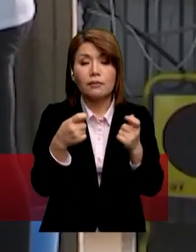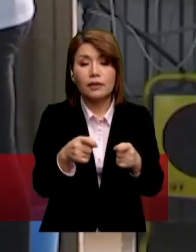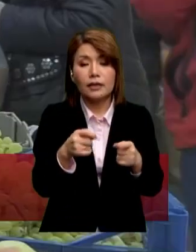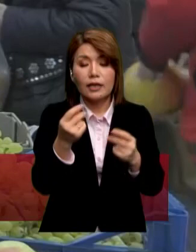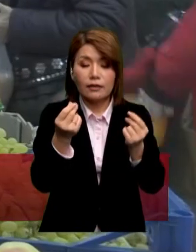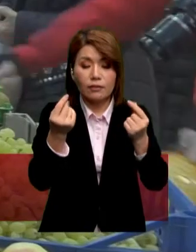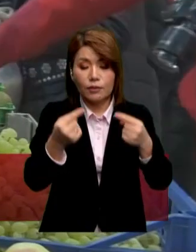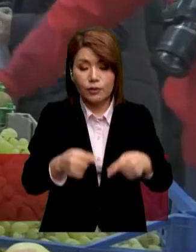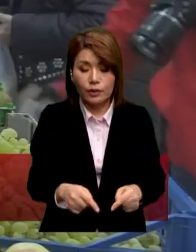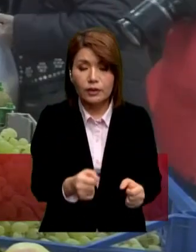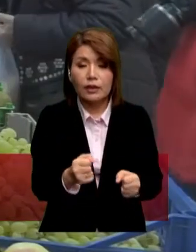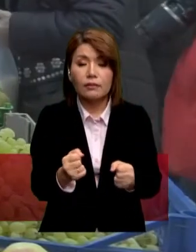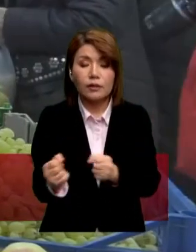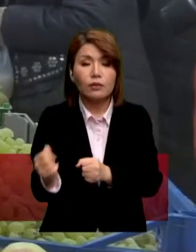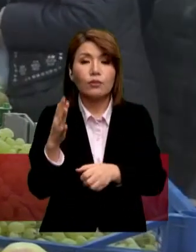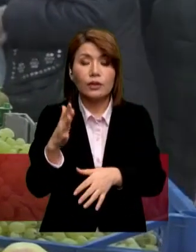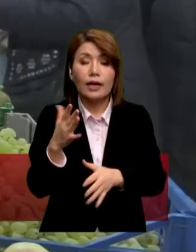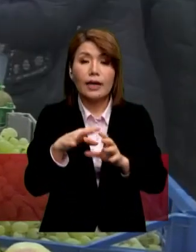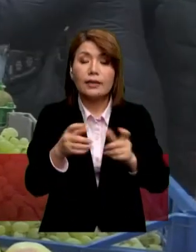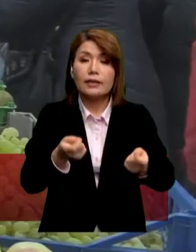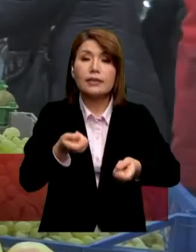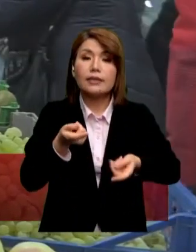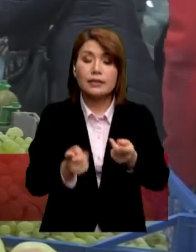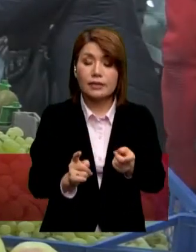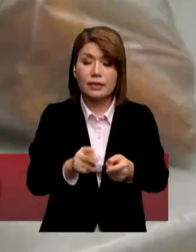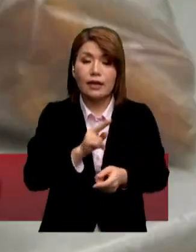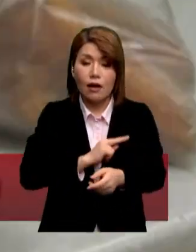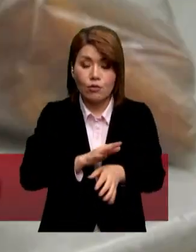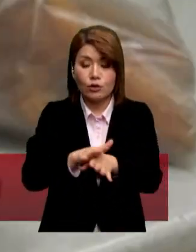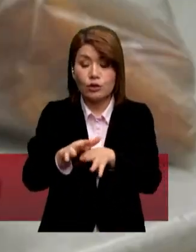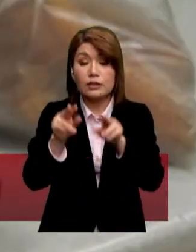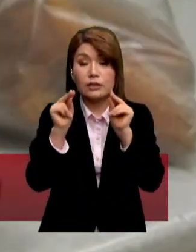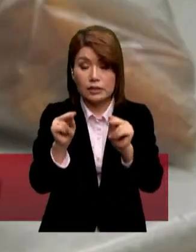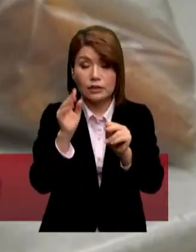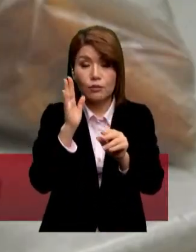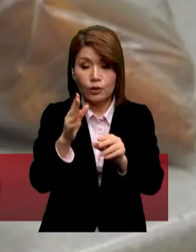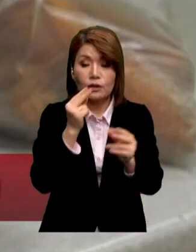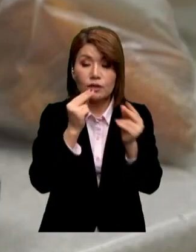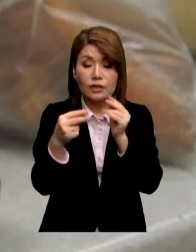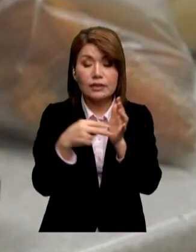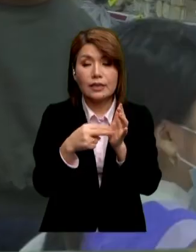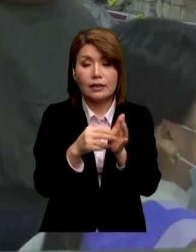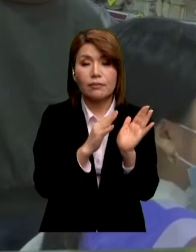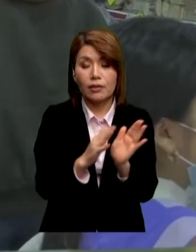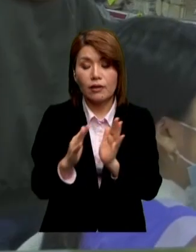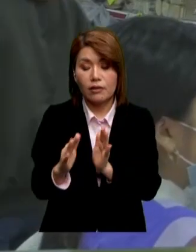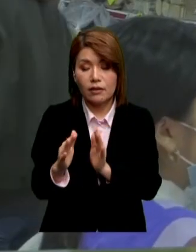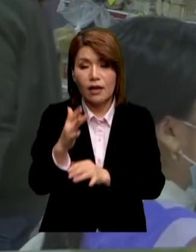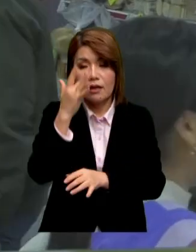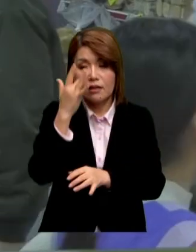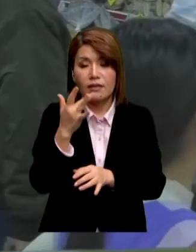продовольственную инфляцию. И если еще акиматы начнут действительно работать, то цены на продукты питания стабилизируются уже